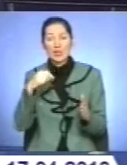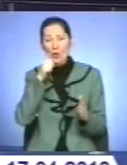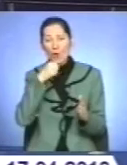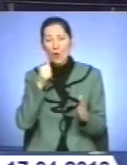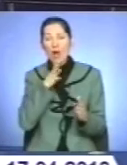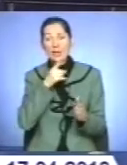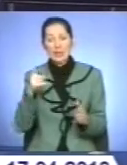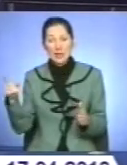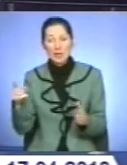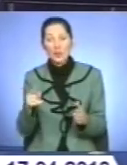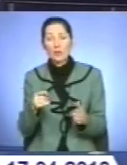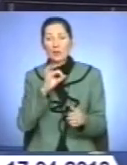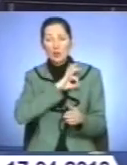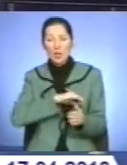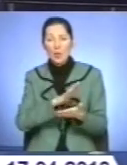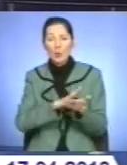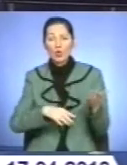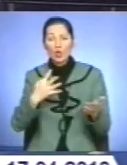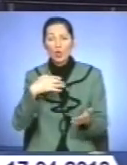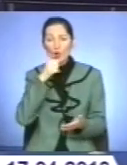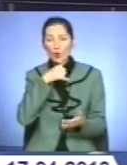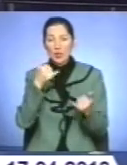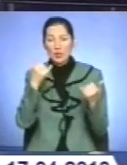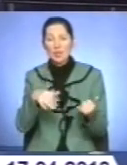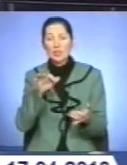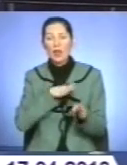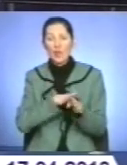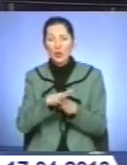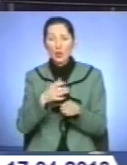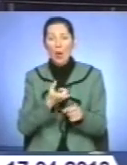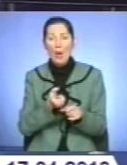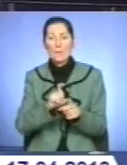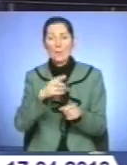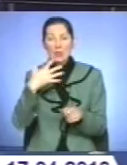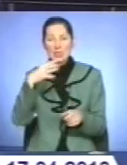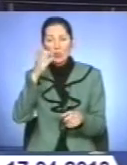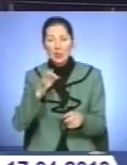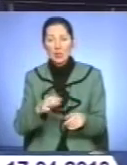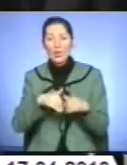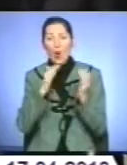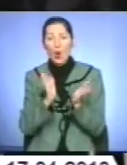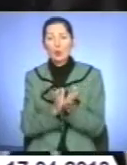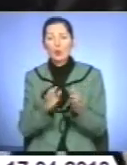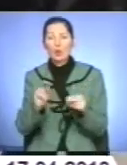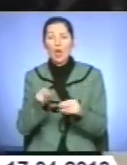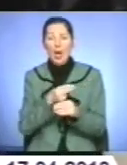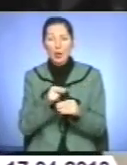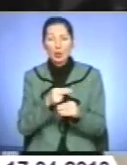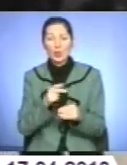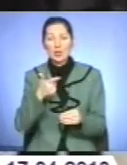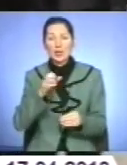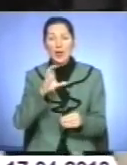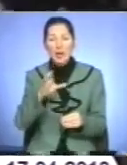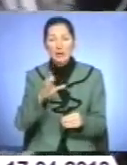на 40 років. Зараз уже виконано понад 50% комплексної реконструкції ГЕС. Україна впоралася